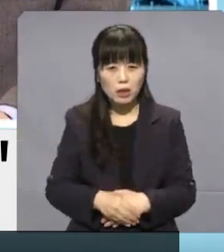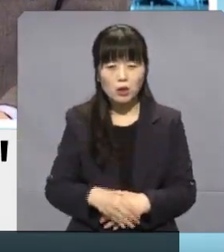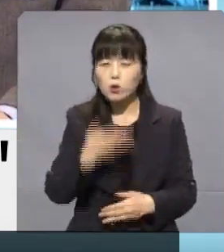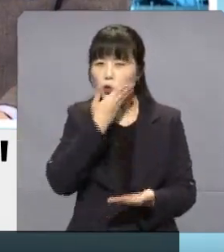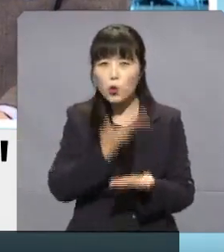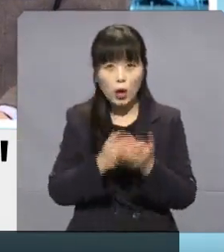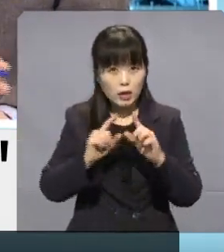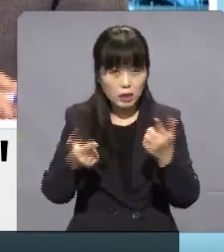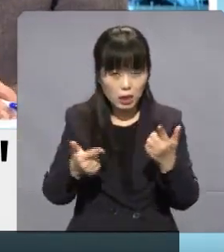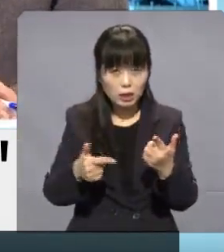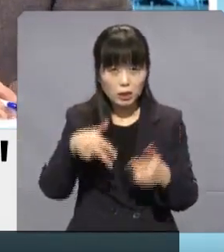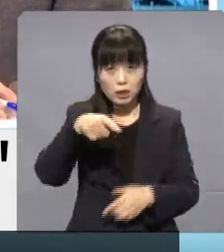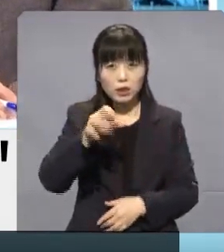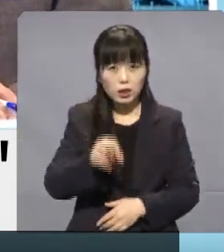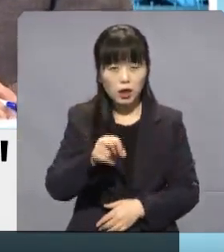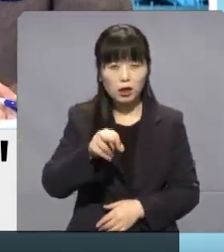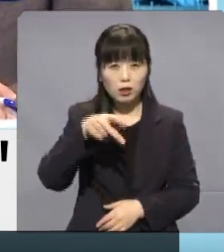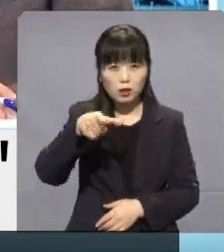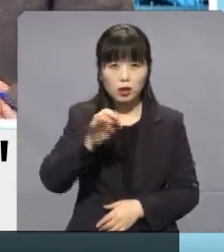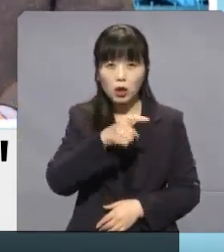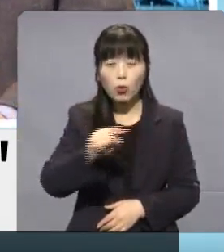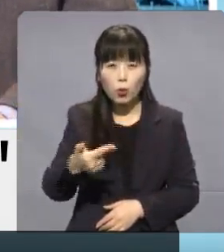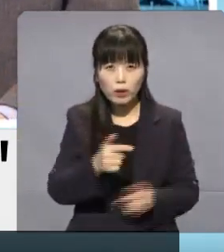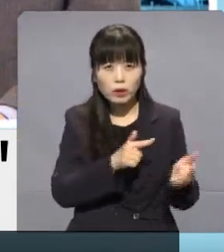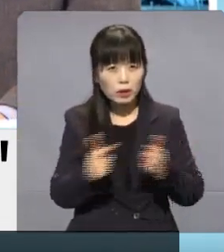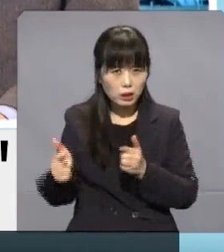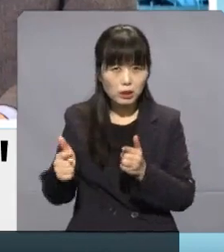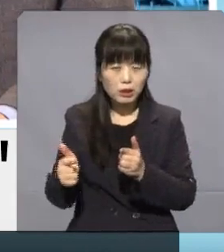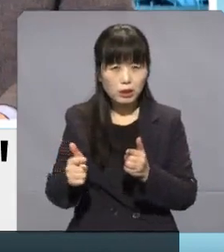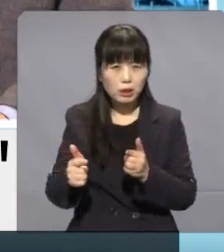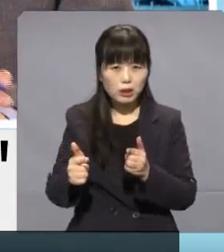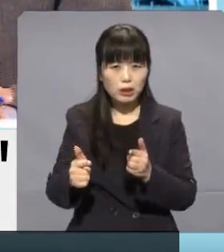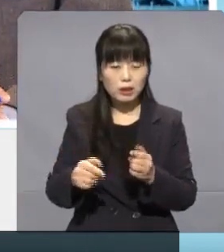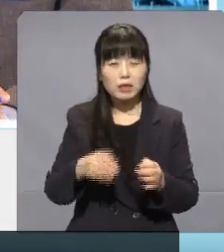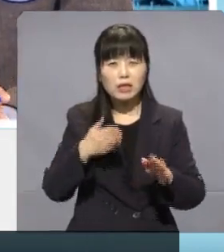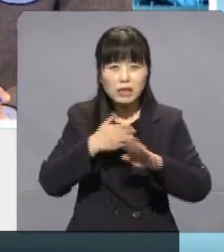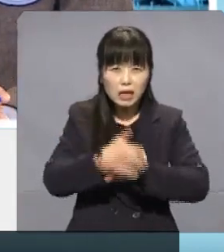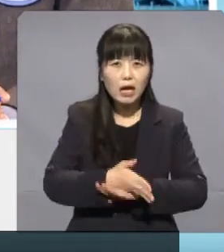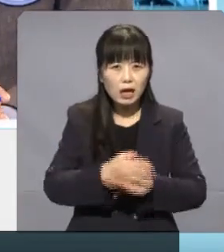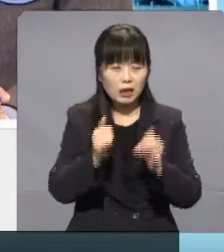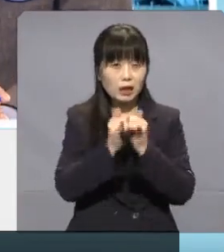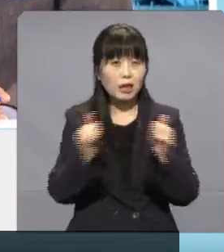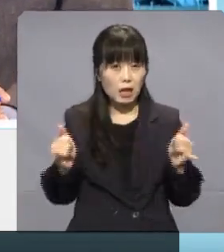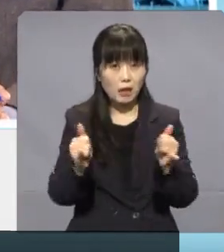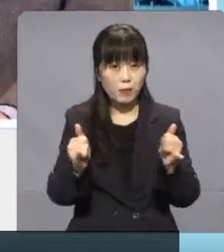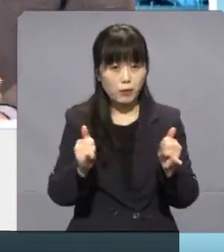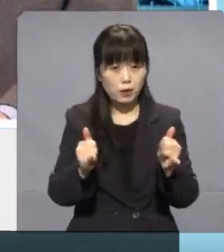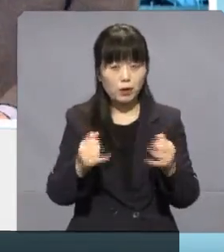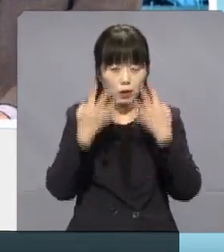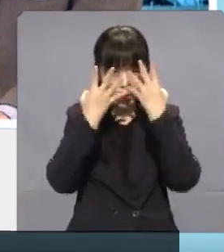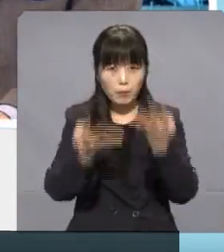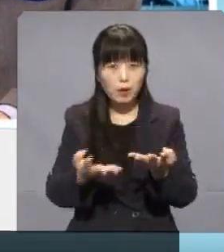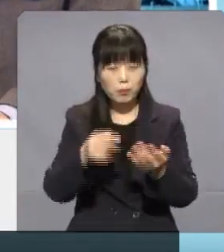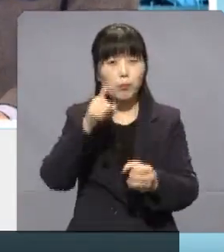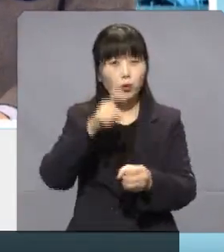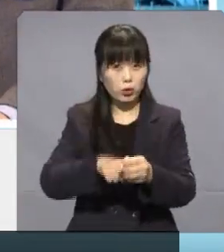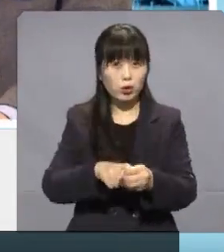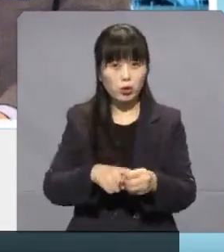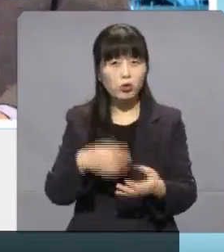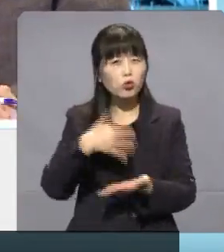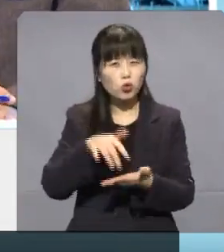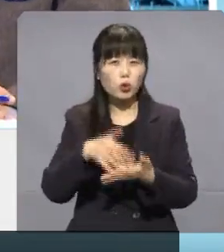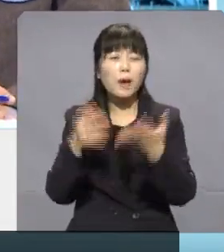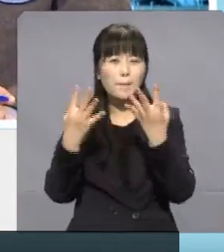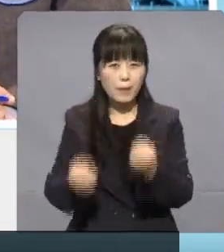중요하지 않는 예를 들어 전병현, 신계륜, 신학용 이렇게 흘러간 인사들 사면해주는 정도의 수준으로 대신에 숫자는